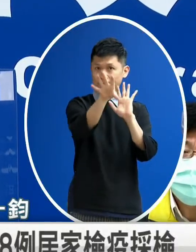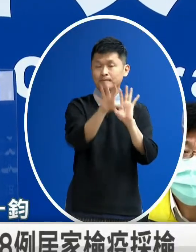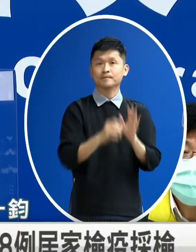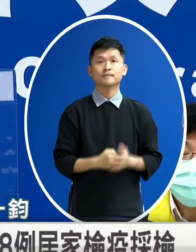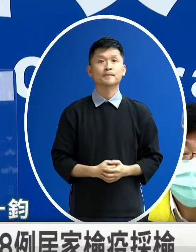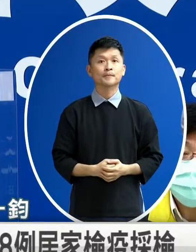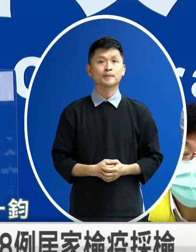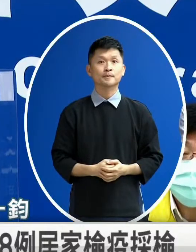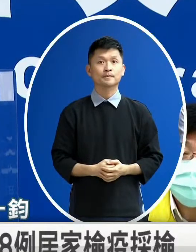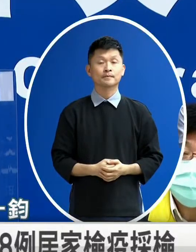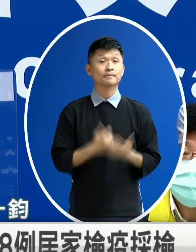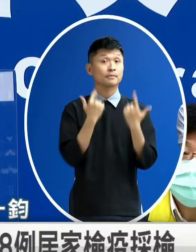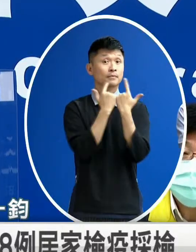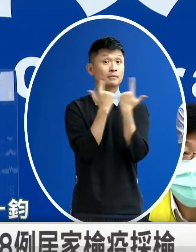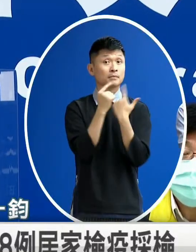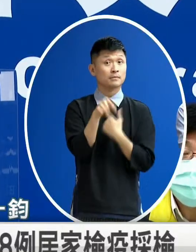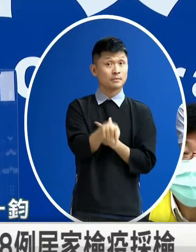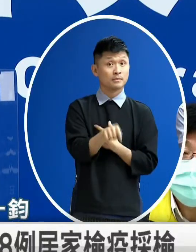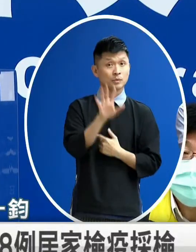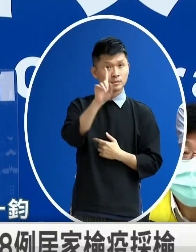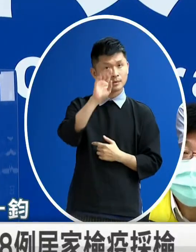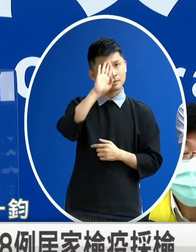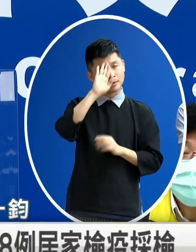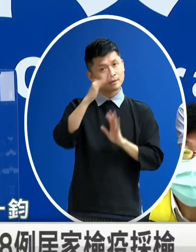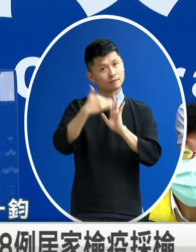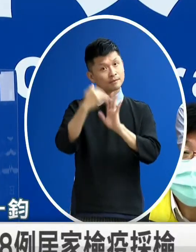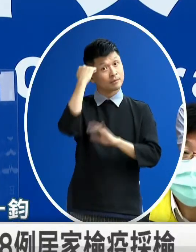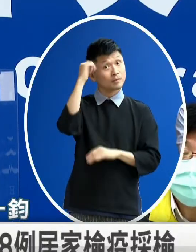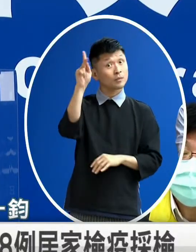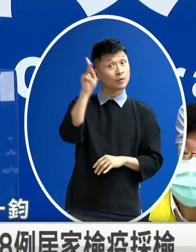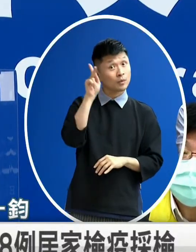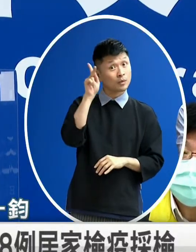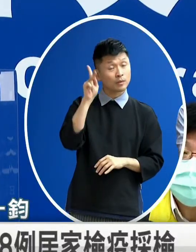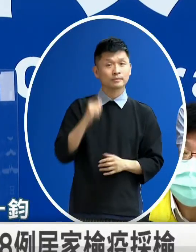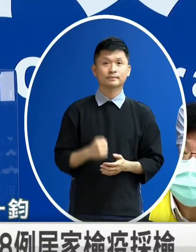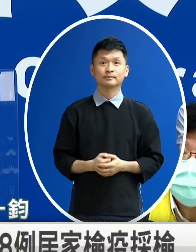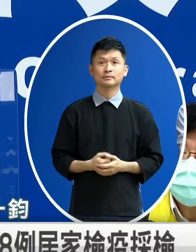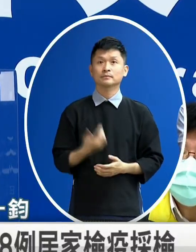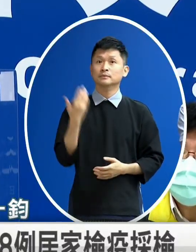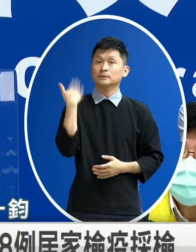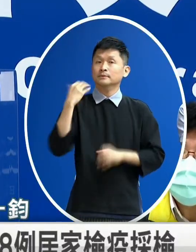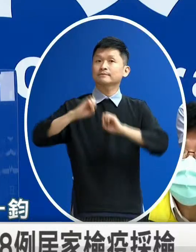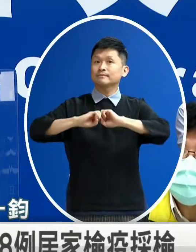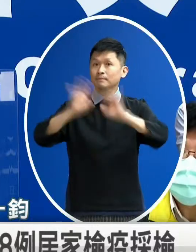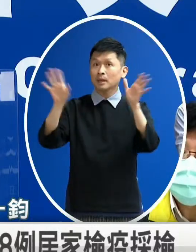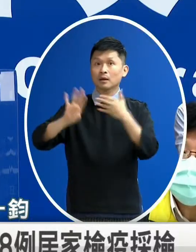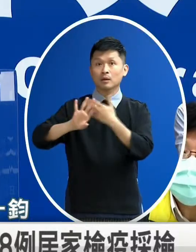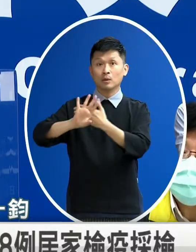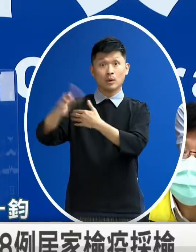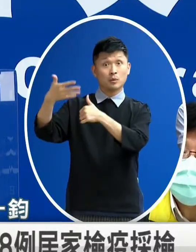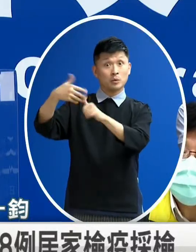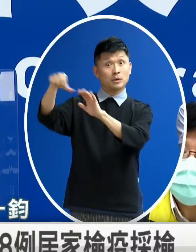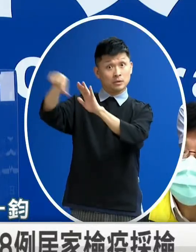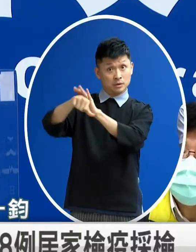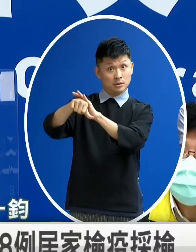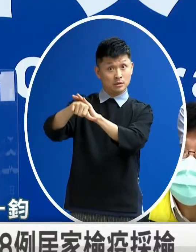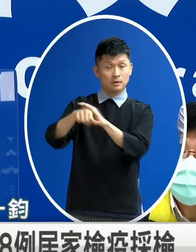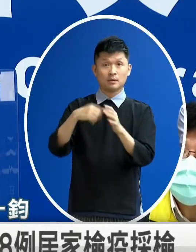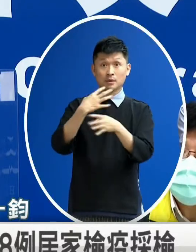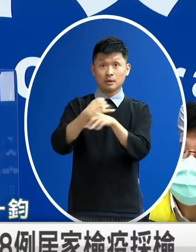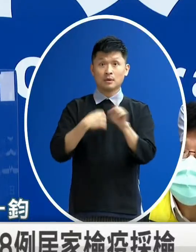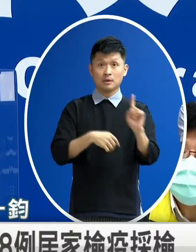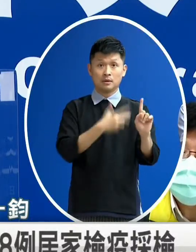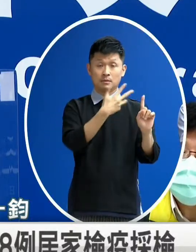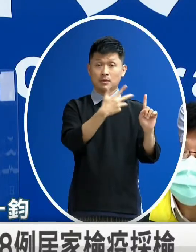报告。那台北这边有一个防疫旅馆，我们先前有就是公布过的境外移入个案，分别是